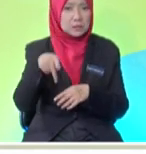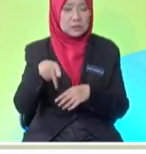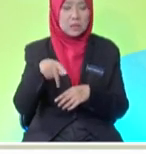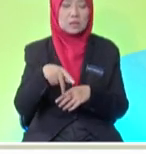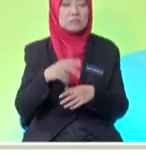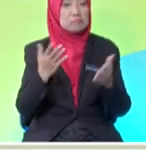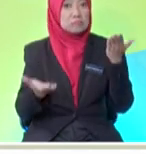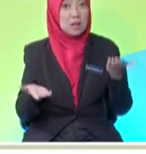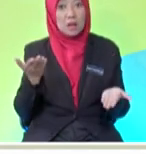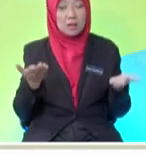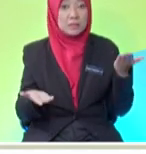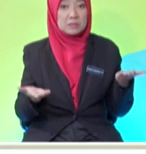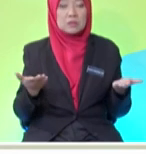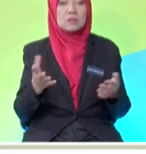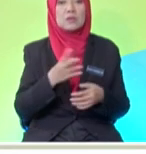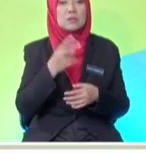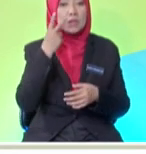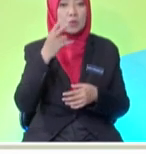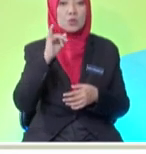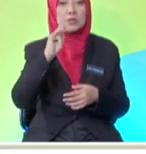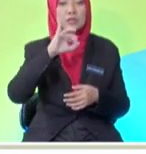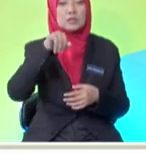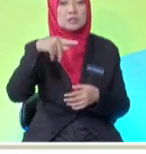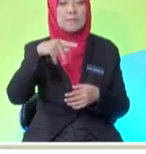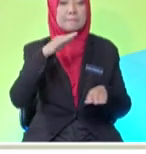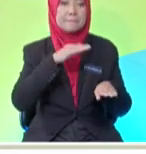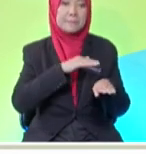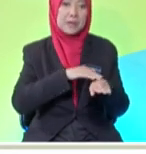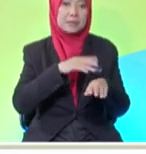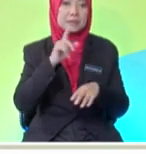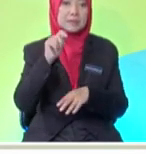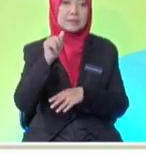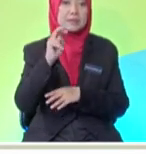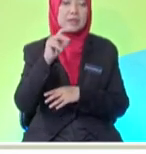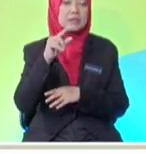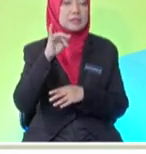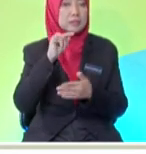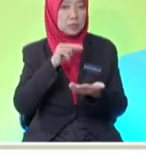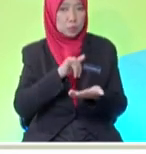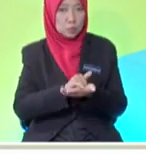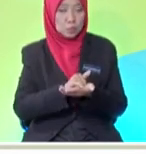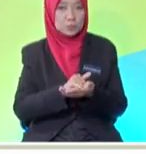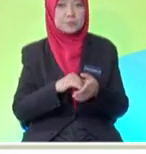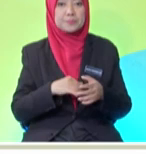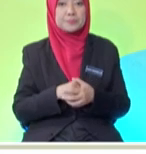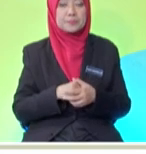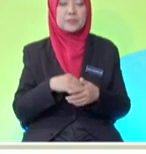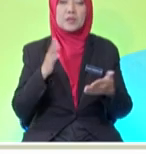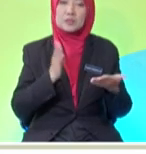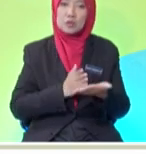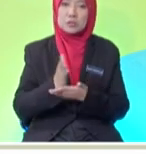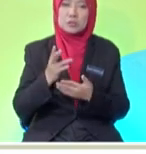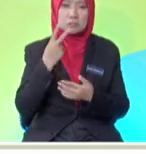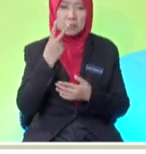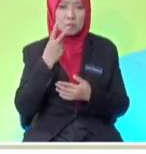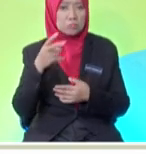dapat dilihat pada tekanan injak tekanan yang terdapat pada tangki pompa udara tersebut seterusnya telinga dan lihat